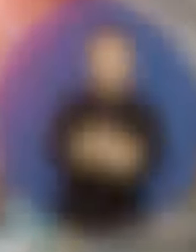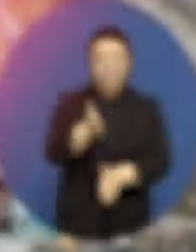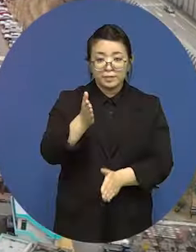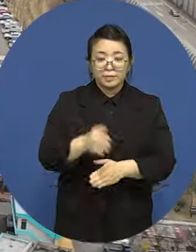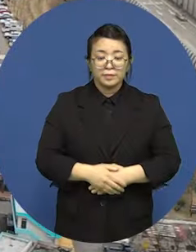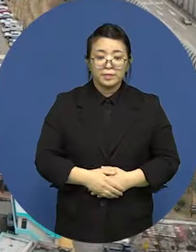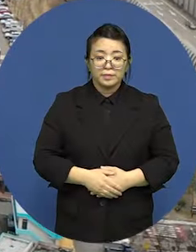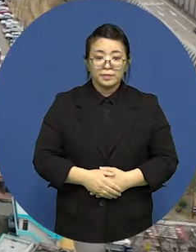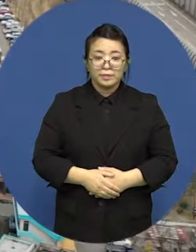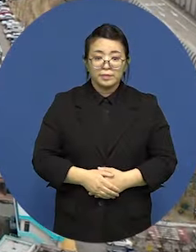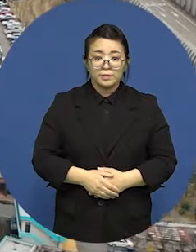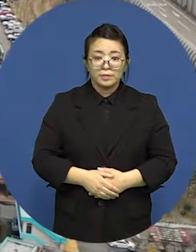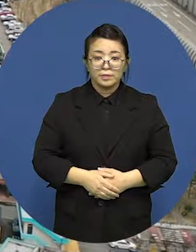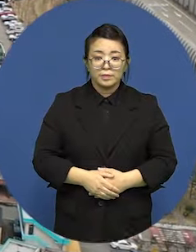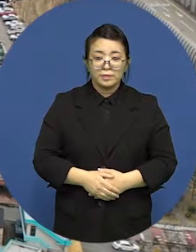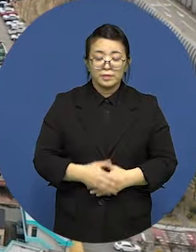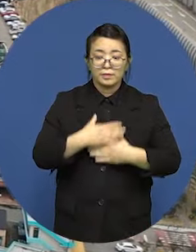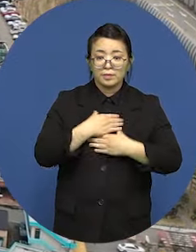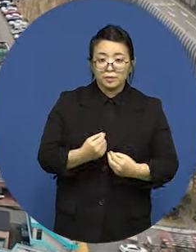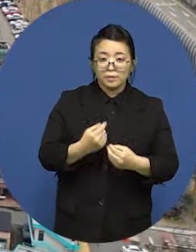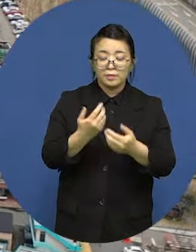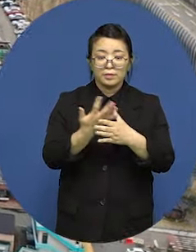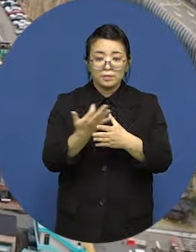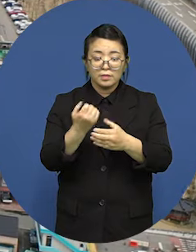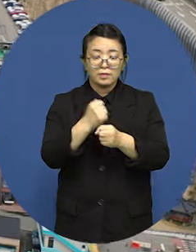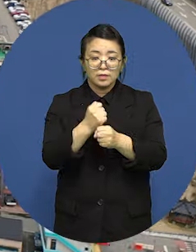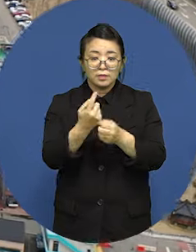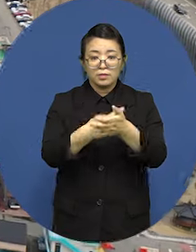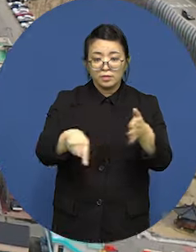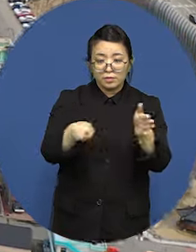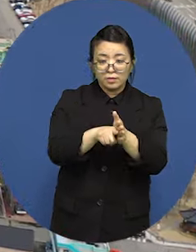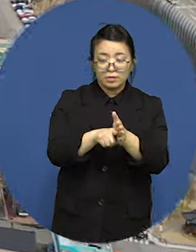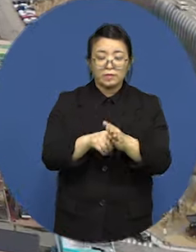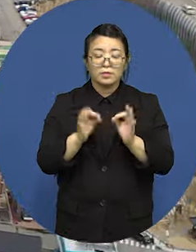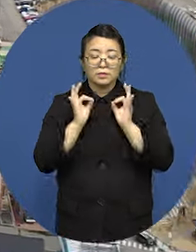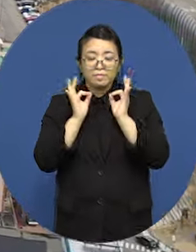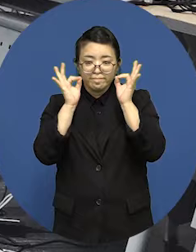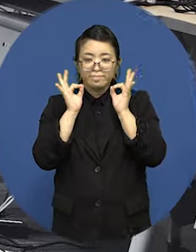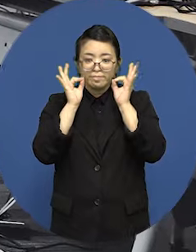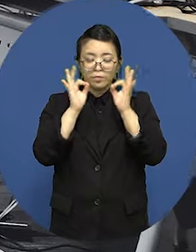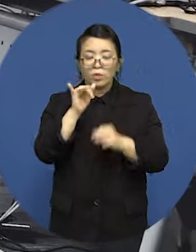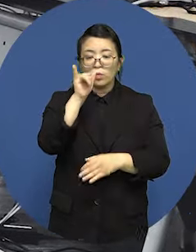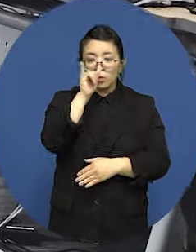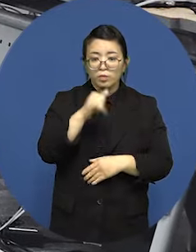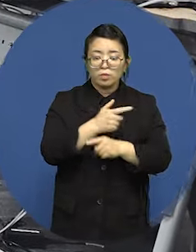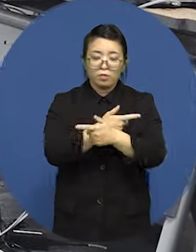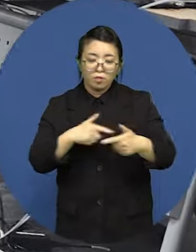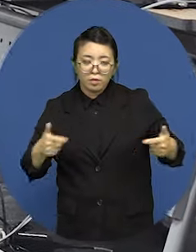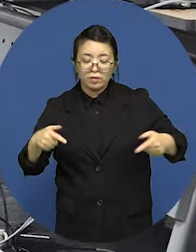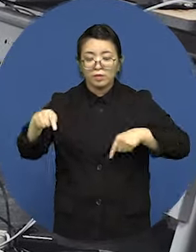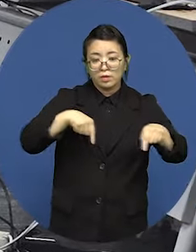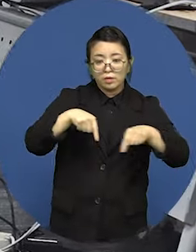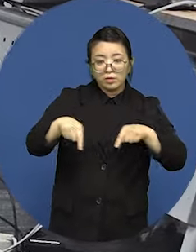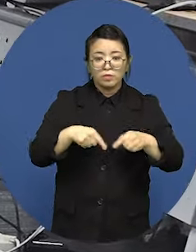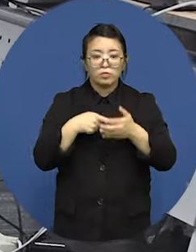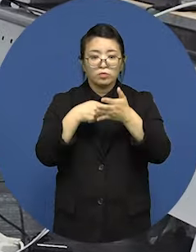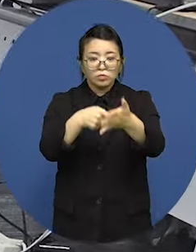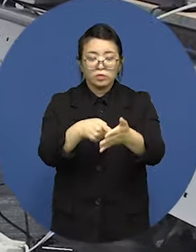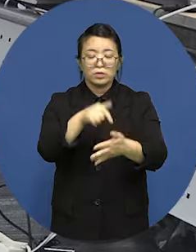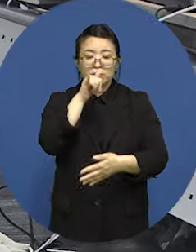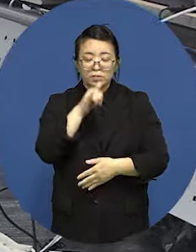안전한 양산을 만들기 위해 중요하게 여기며 다양한 정책 또한 추진하고 있습니다. 국제안전도시 인증을